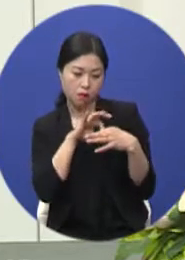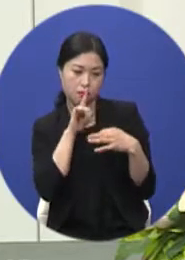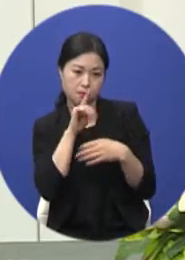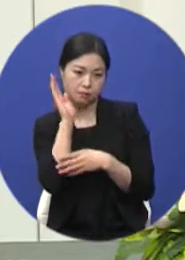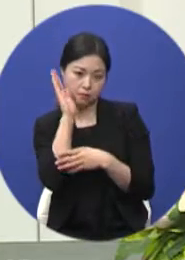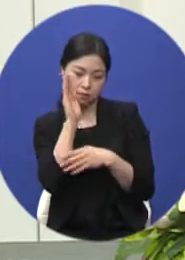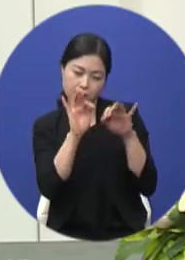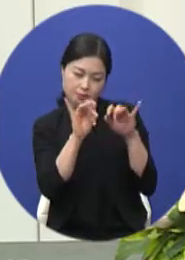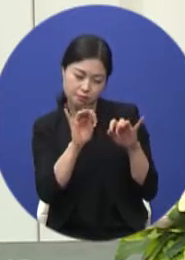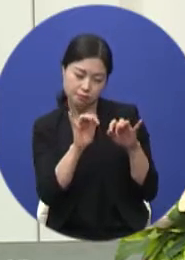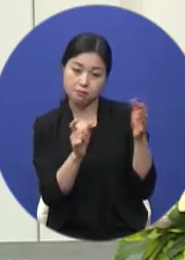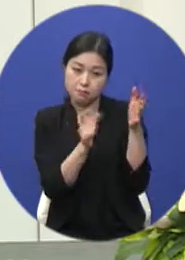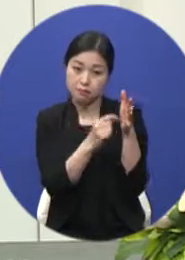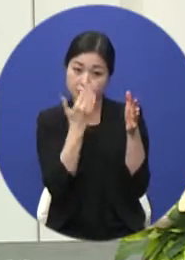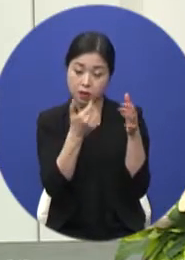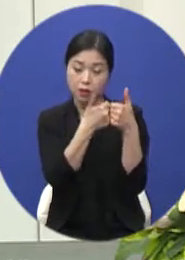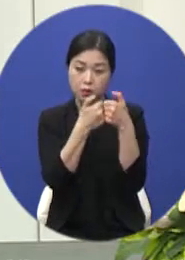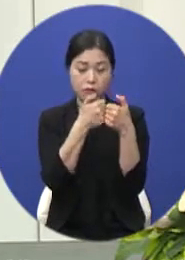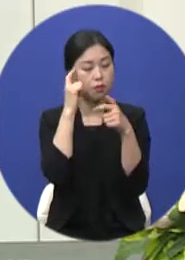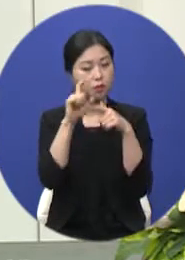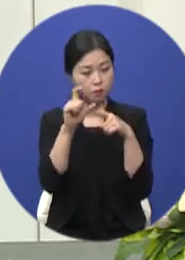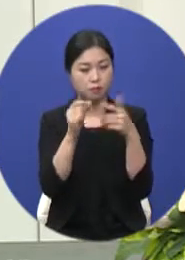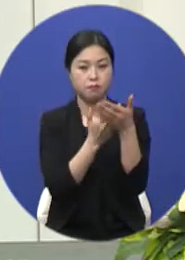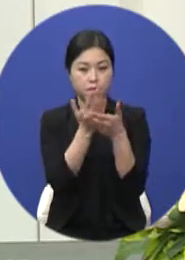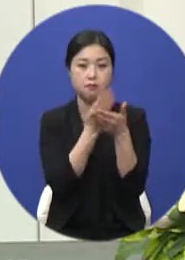거기서 고민을 나눌 수도 있고요. 또 인터넷